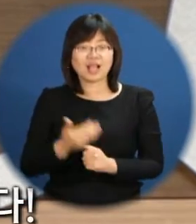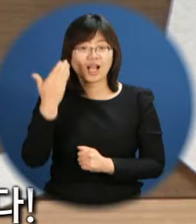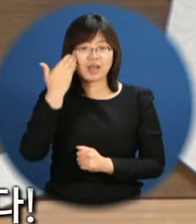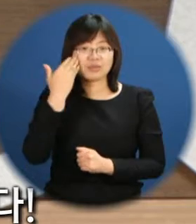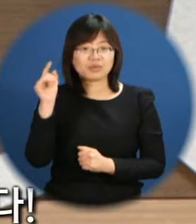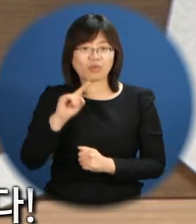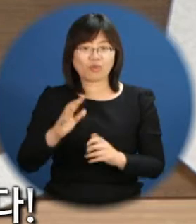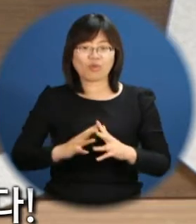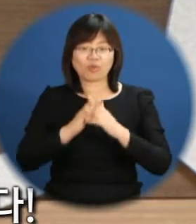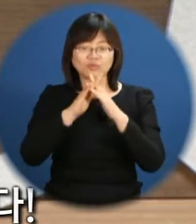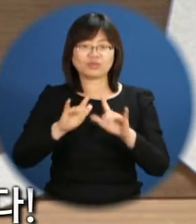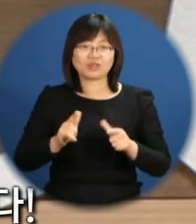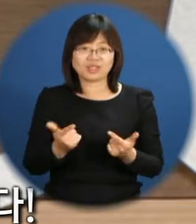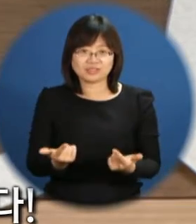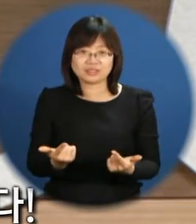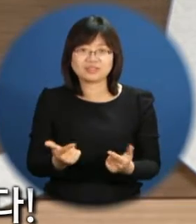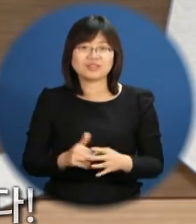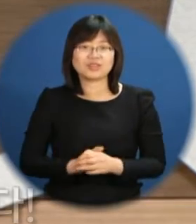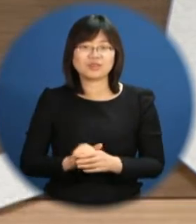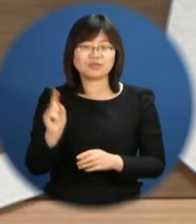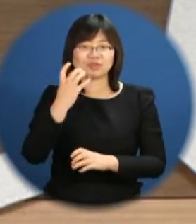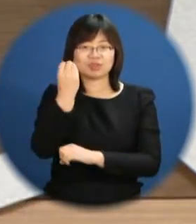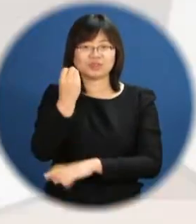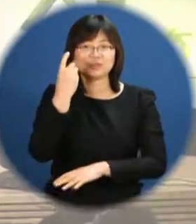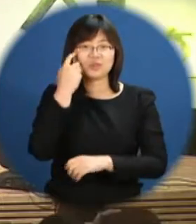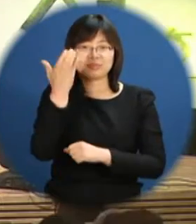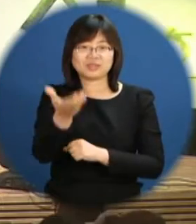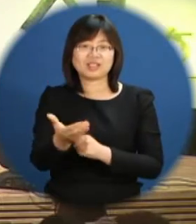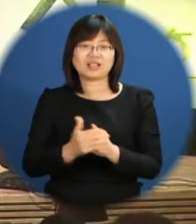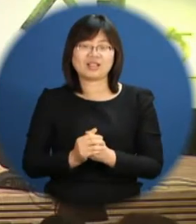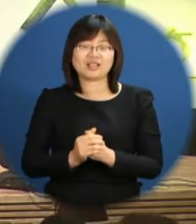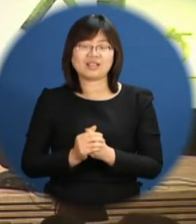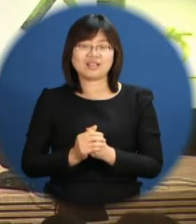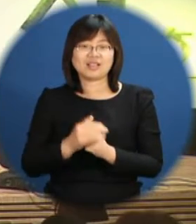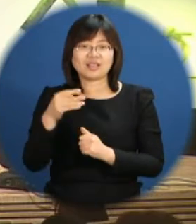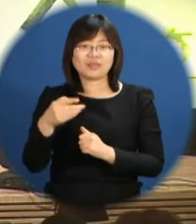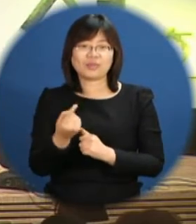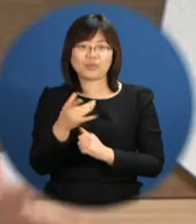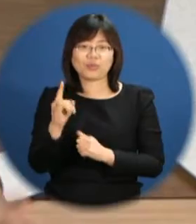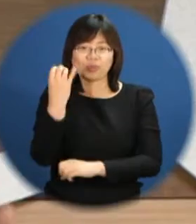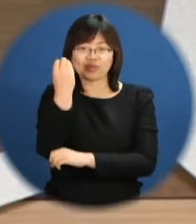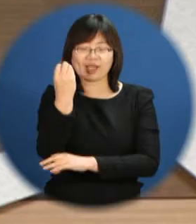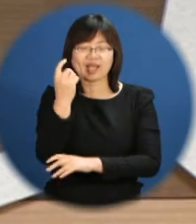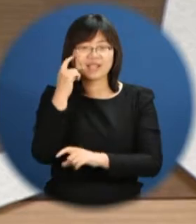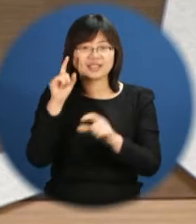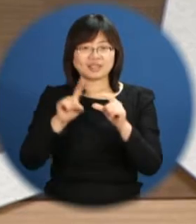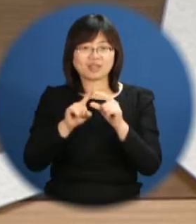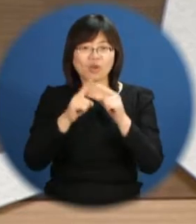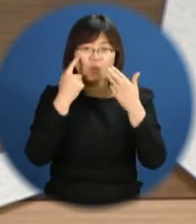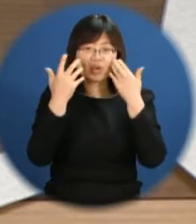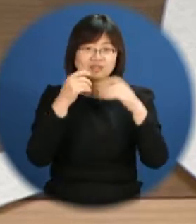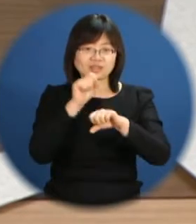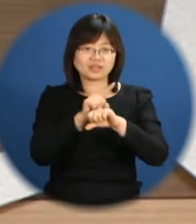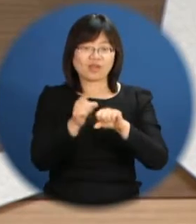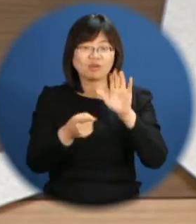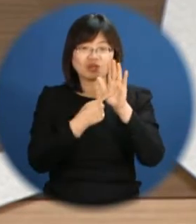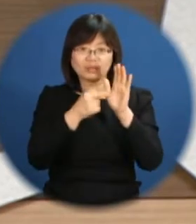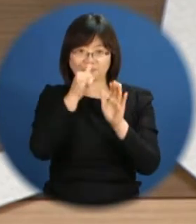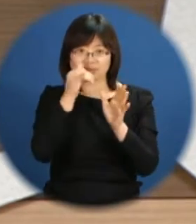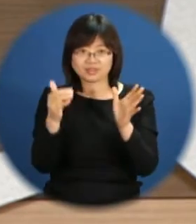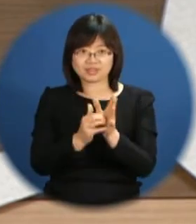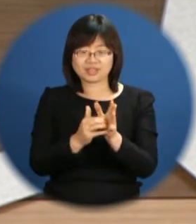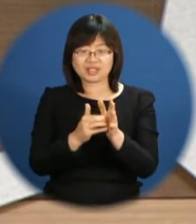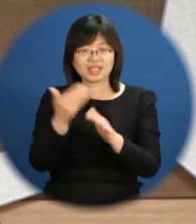무슨 건물 도 아니고 무슨 기초 겁니까 이토 달하는 염은 확실성이란 걸 내포하고 있죠 이